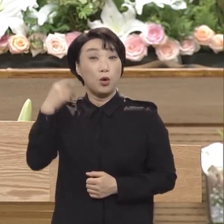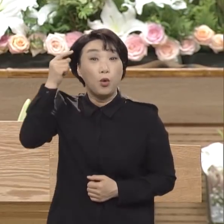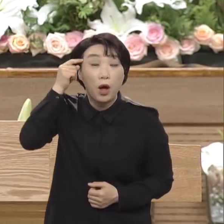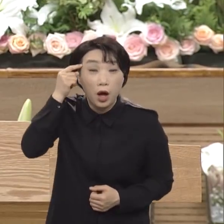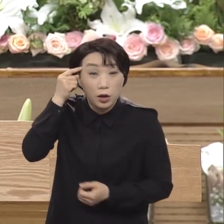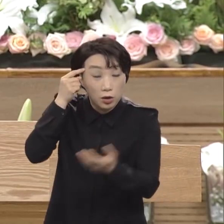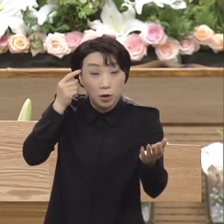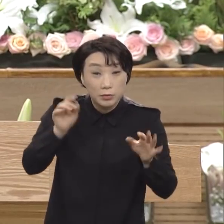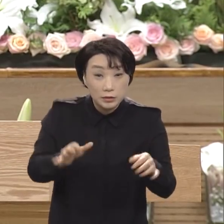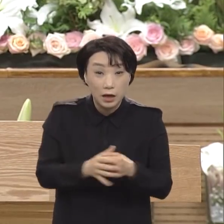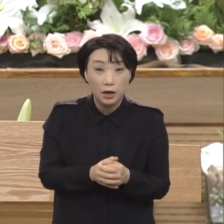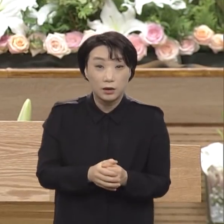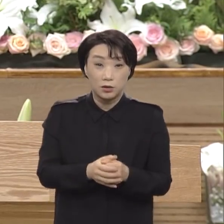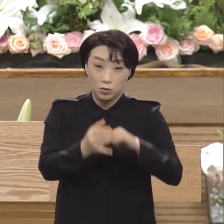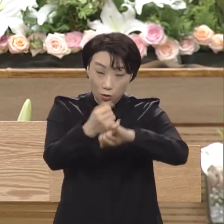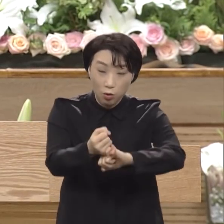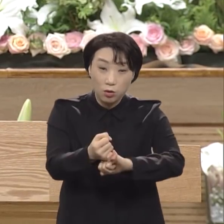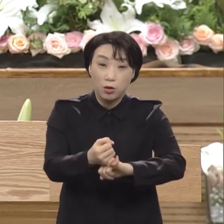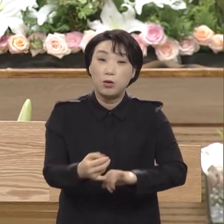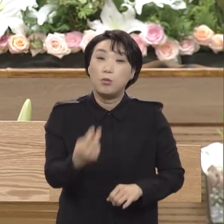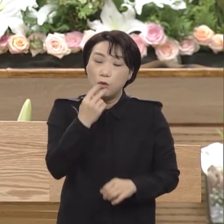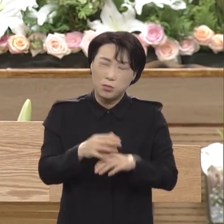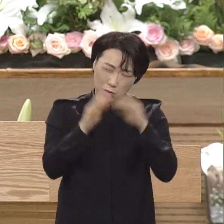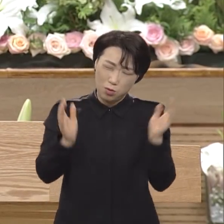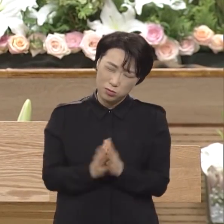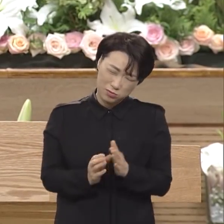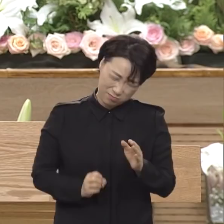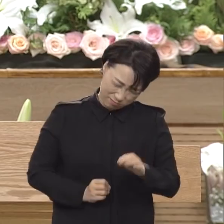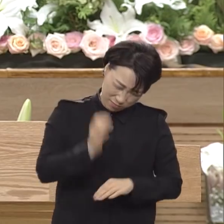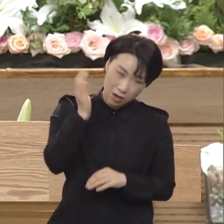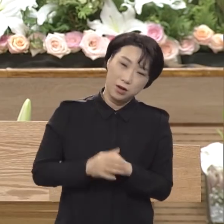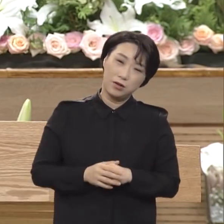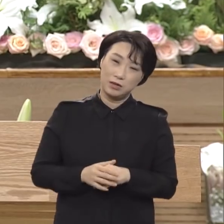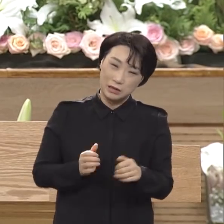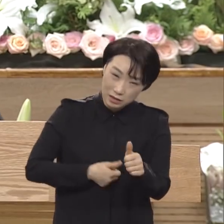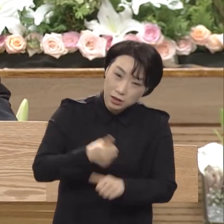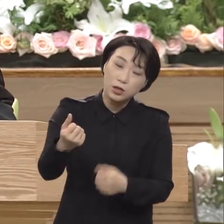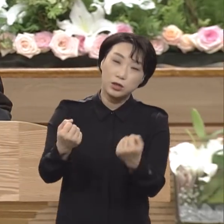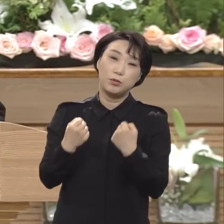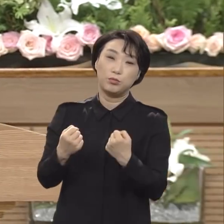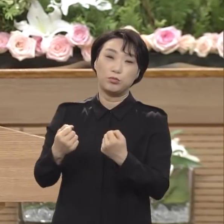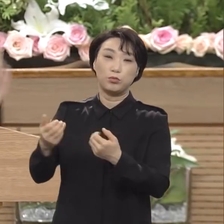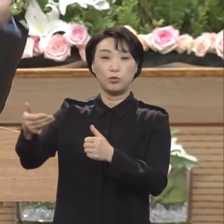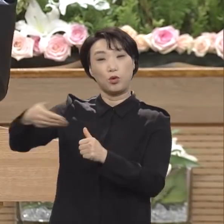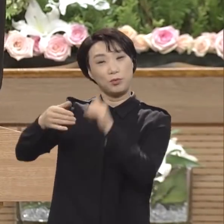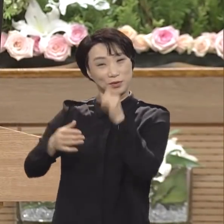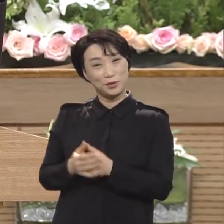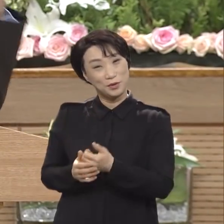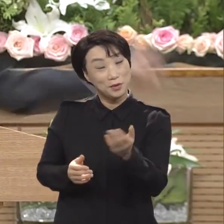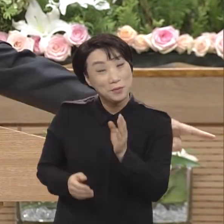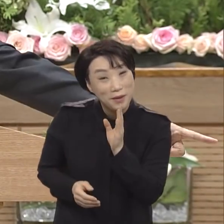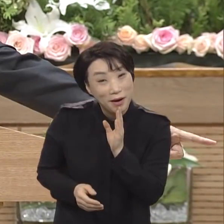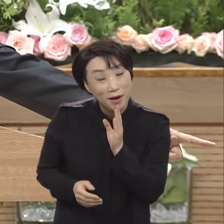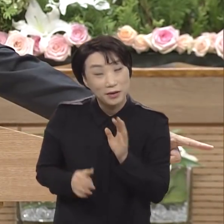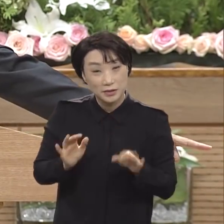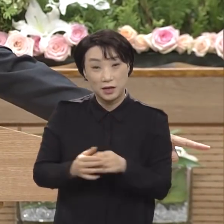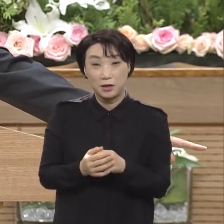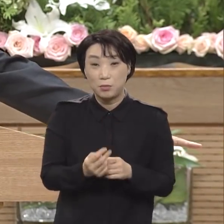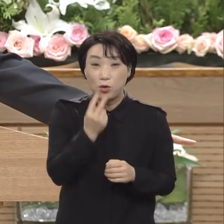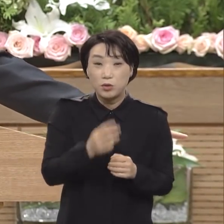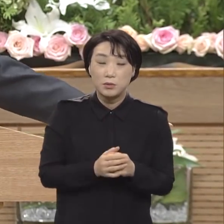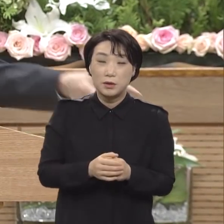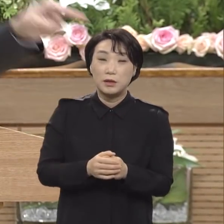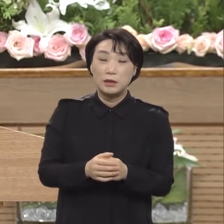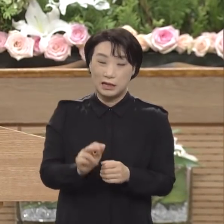그런 사람은 반드시 목숨을 초월할 능력을 주신다 이 말이에요. 반드시 목숨을